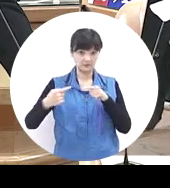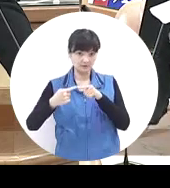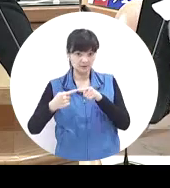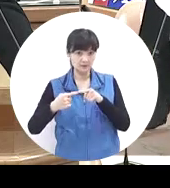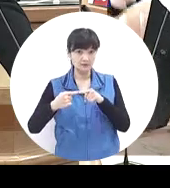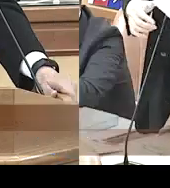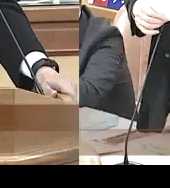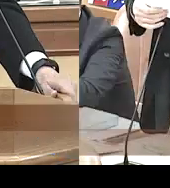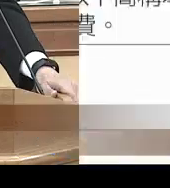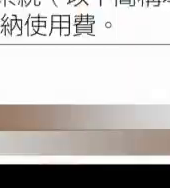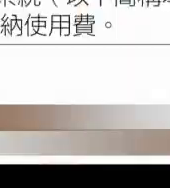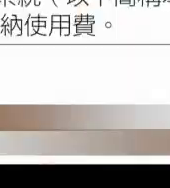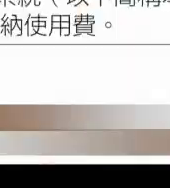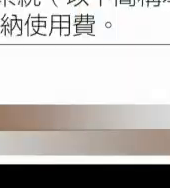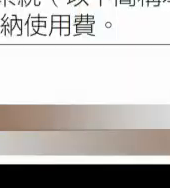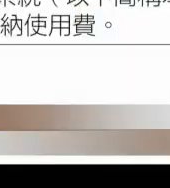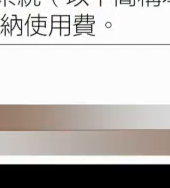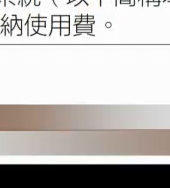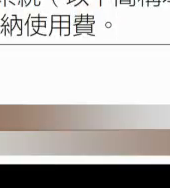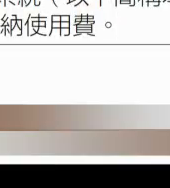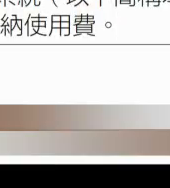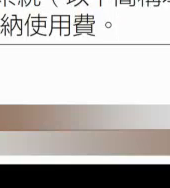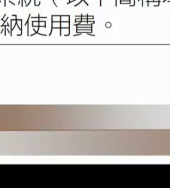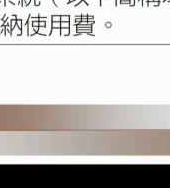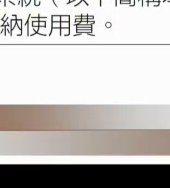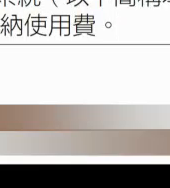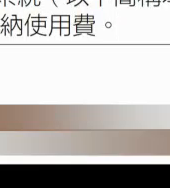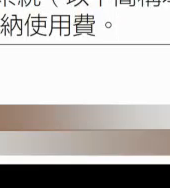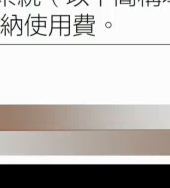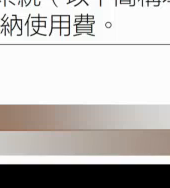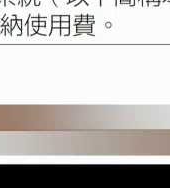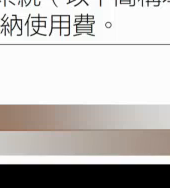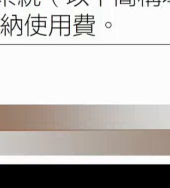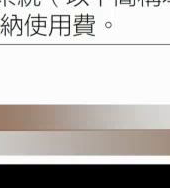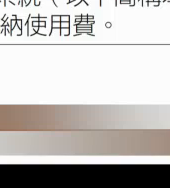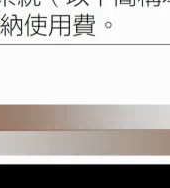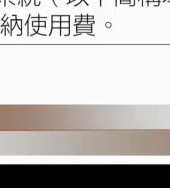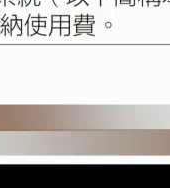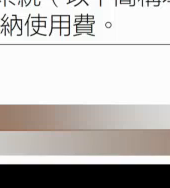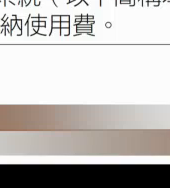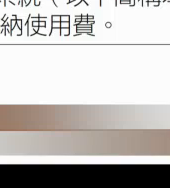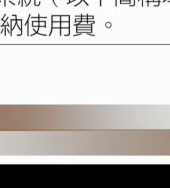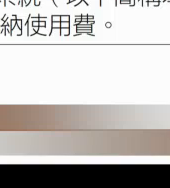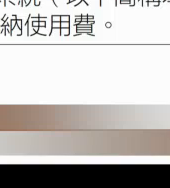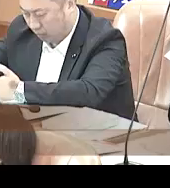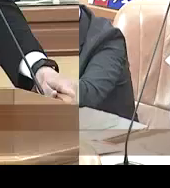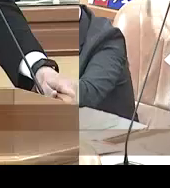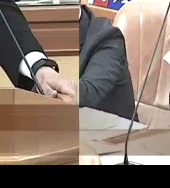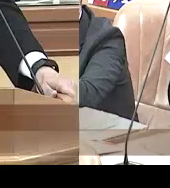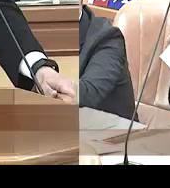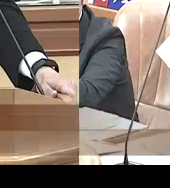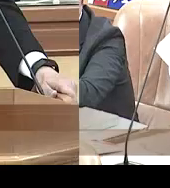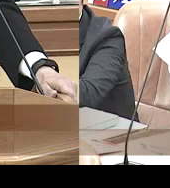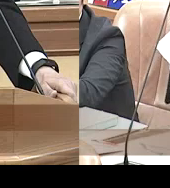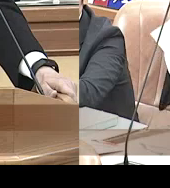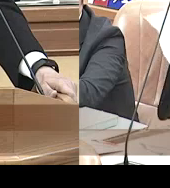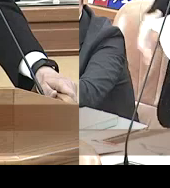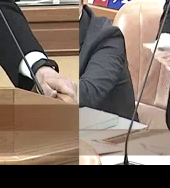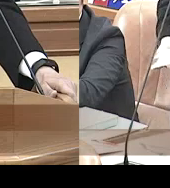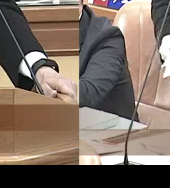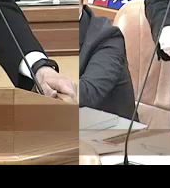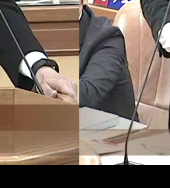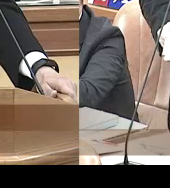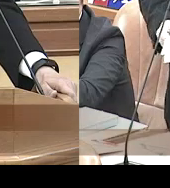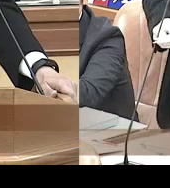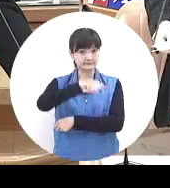以征收你使用费。这个很清楚吧？好，市长，你知道最近啊，接到一连串的这个陈